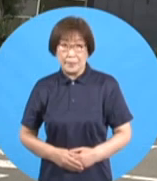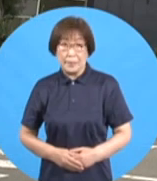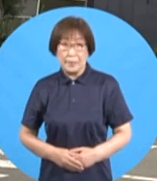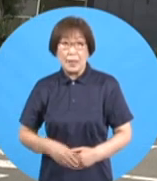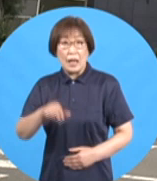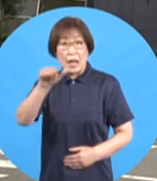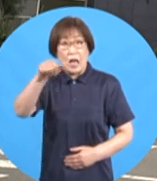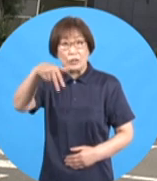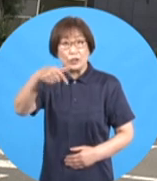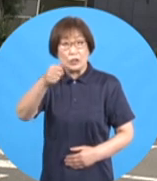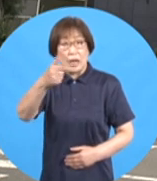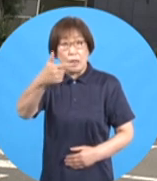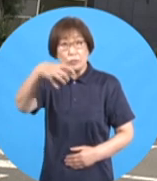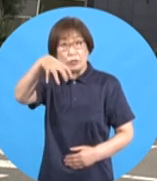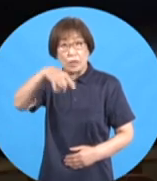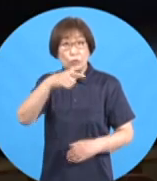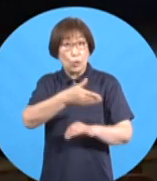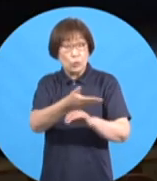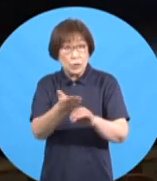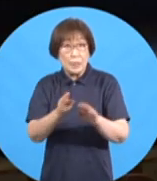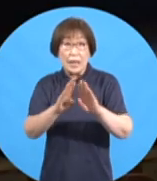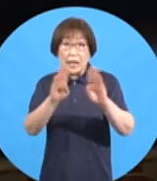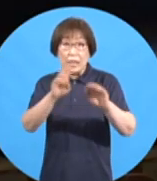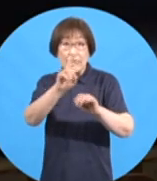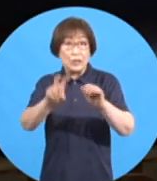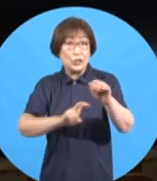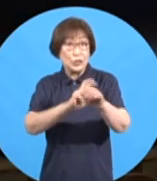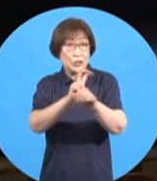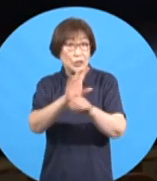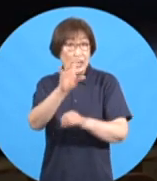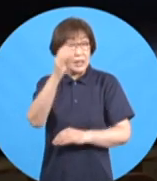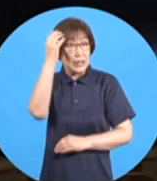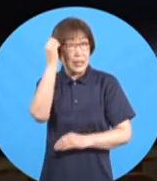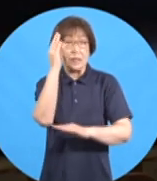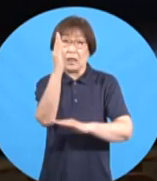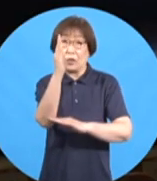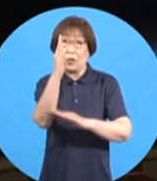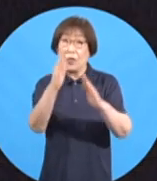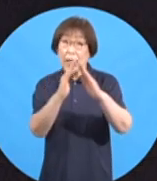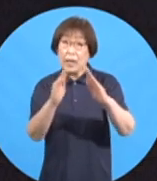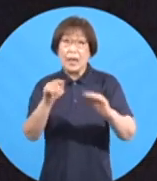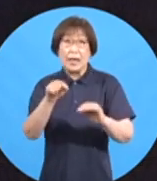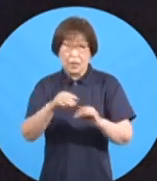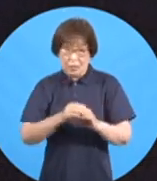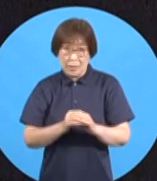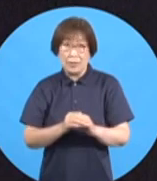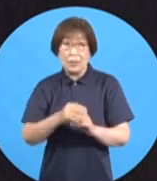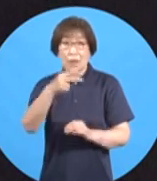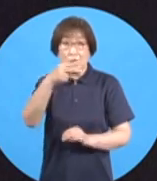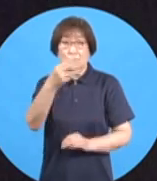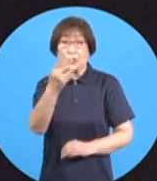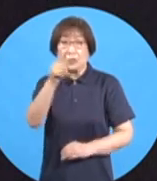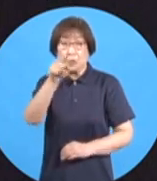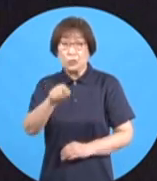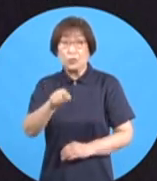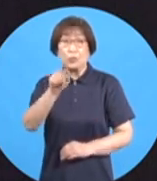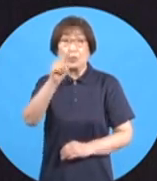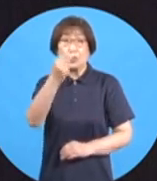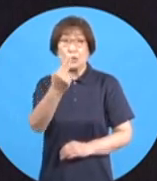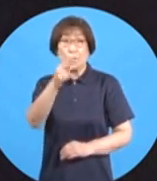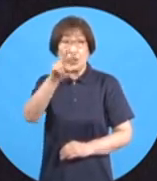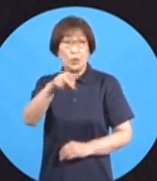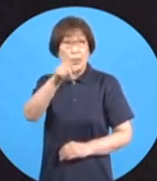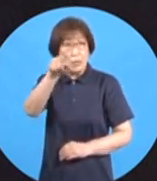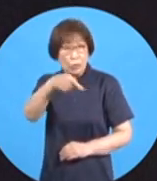アスタムランド徳島の開園20周年を記念した講演会では、素粒子の一つニュートリノに